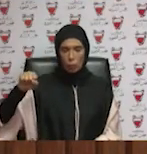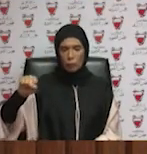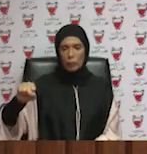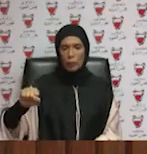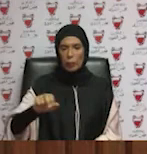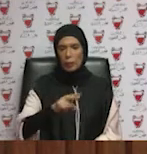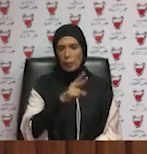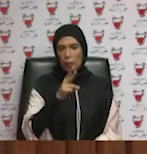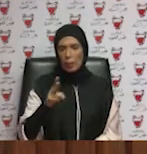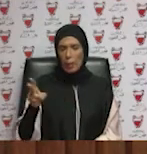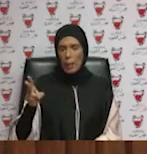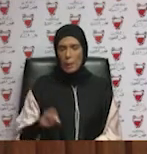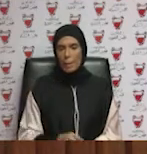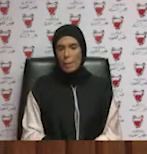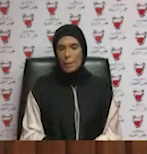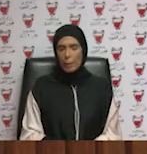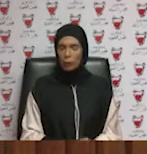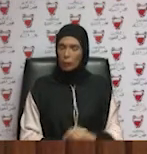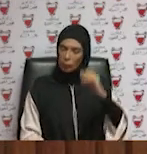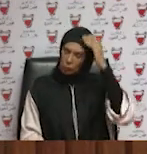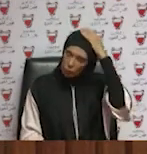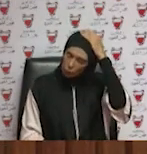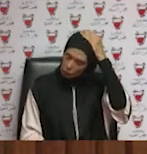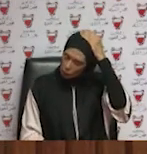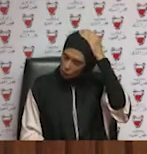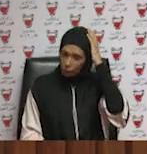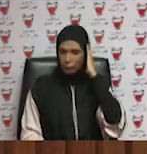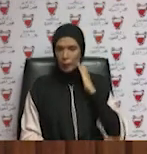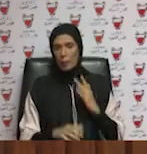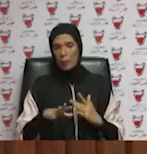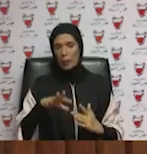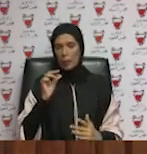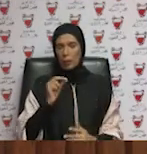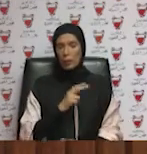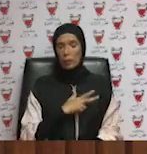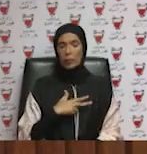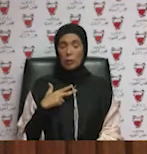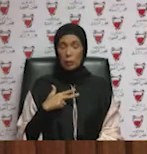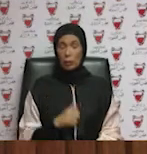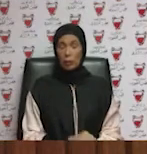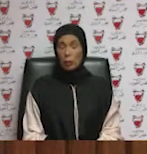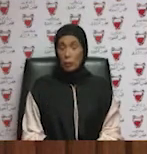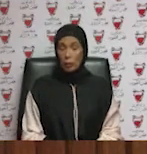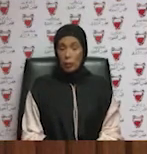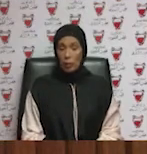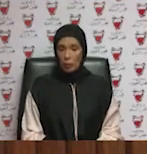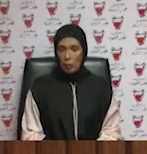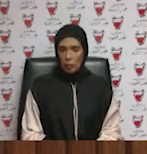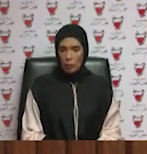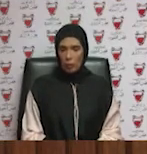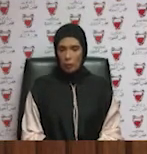الأخرى. فهذا أصبح خيار للحكومة أن هي